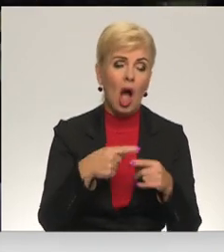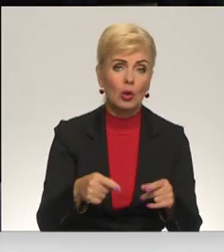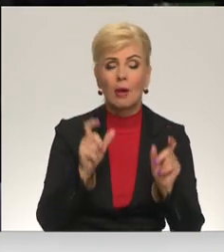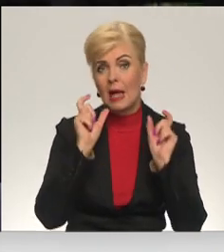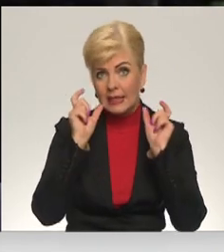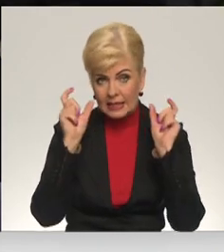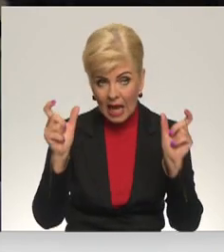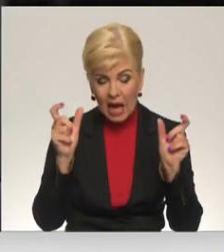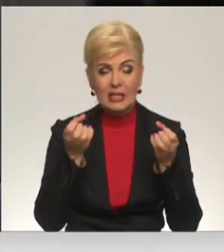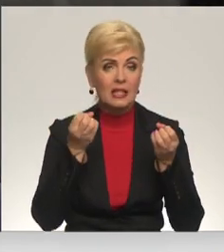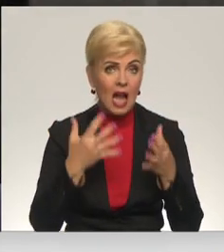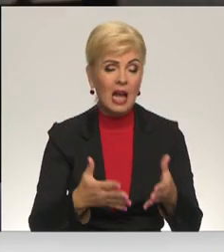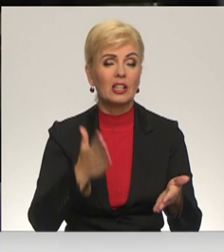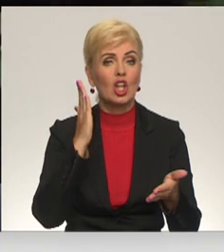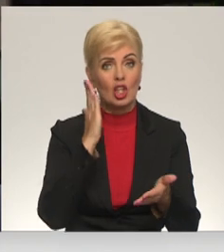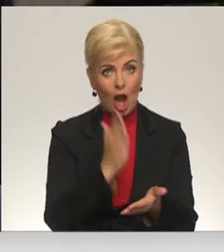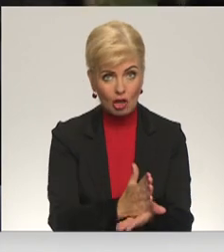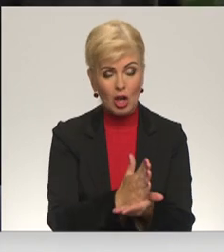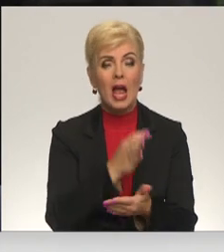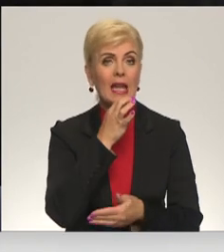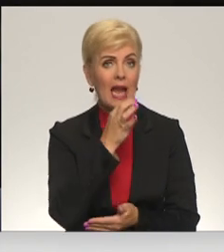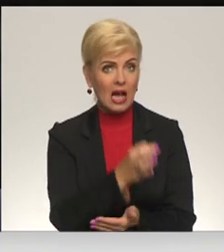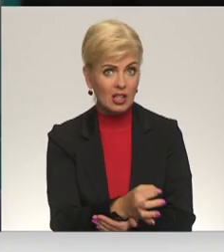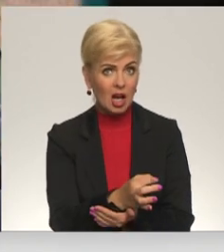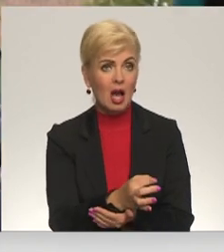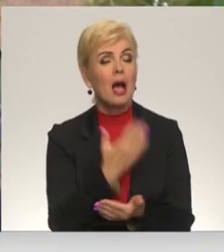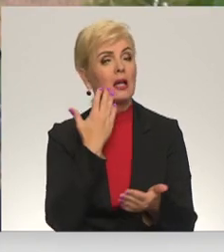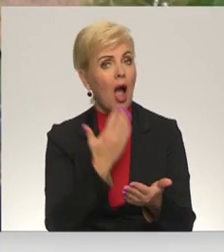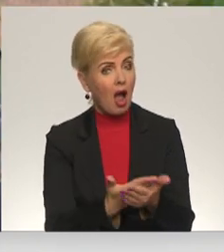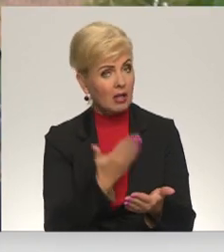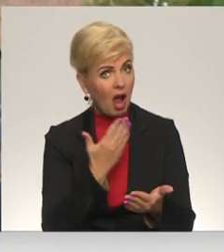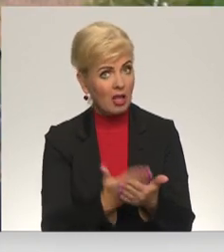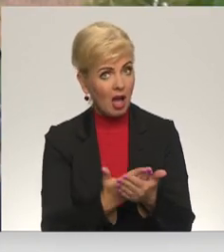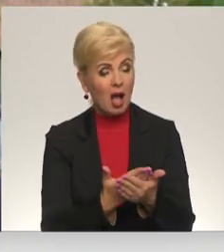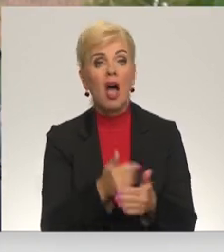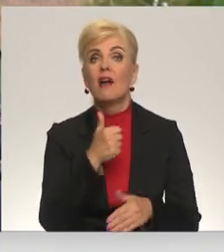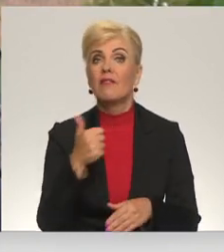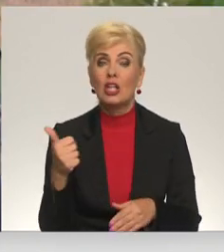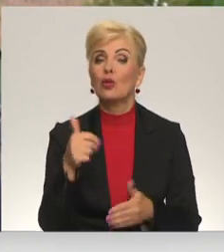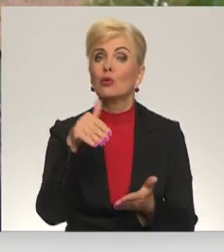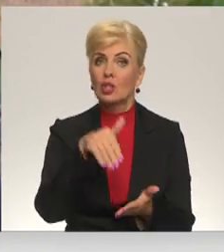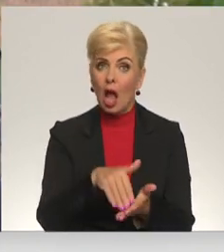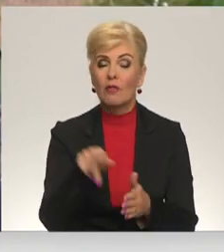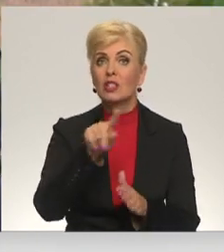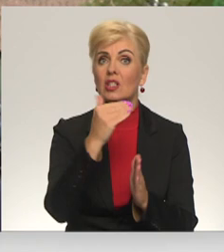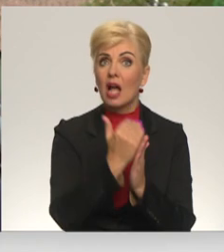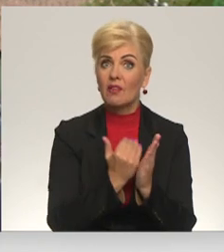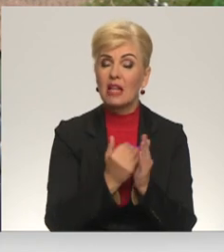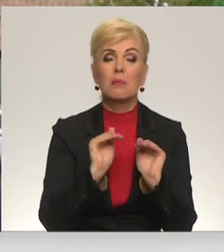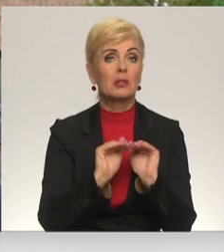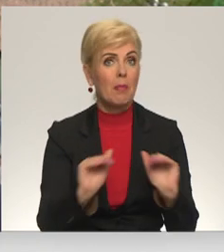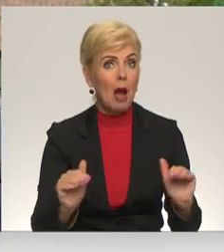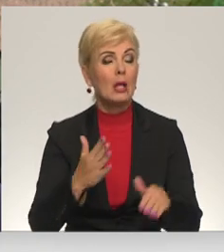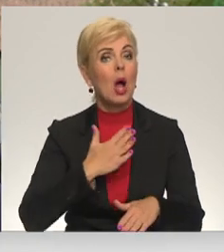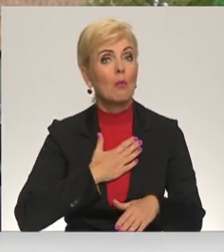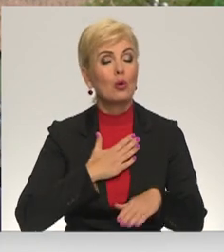un skaidri un tieši jāsaka un jārāda, ka viņi stāv uz satversmes pamatiem, uz